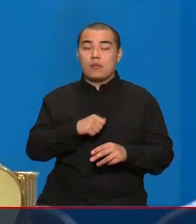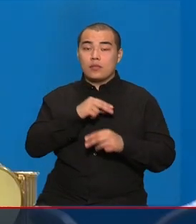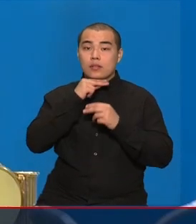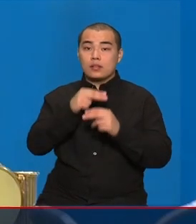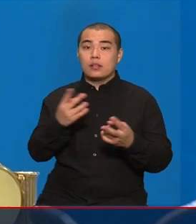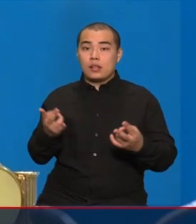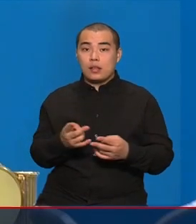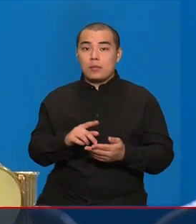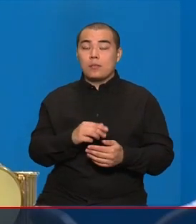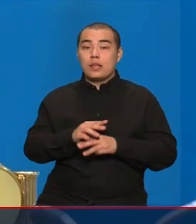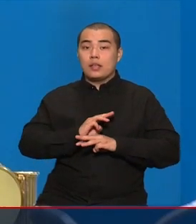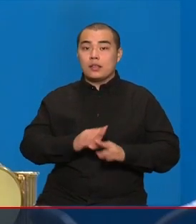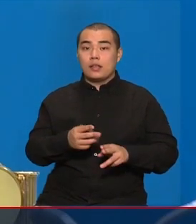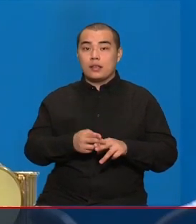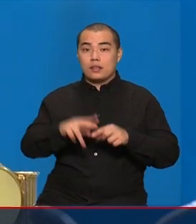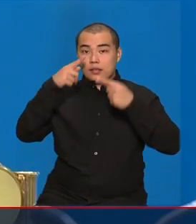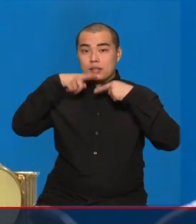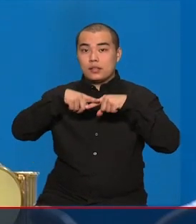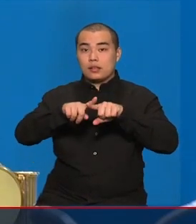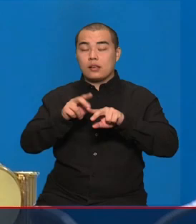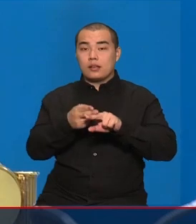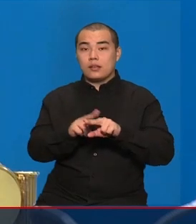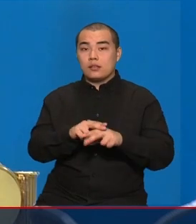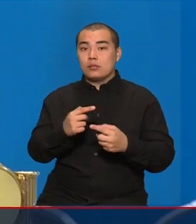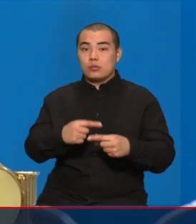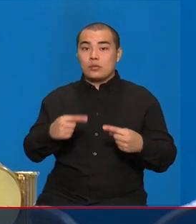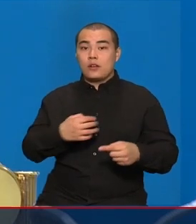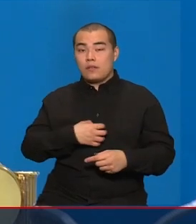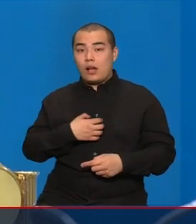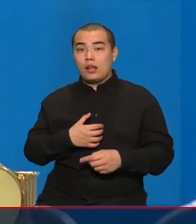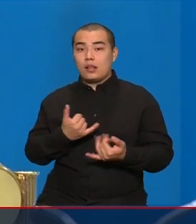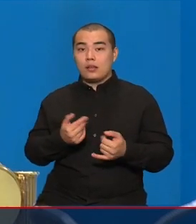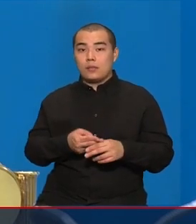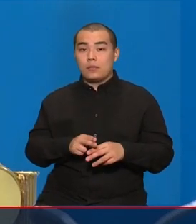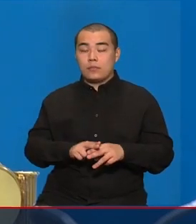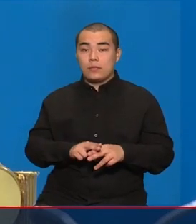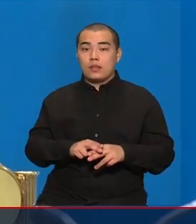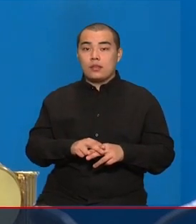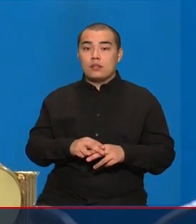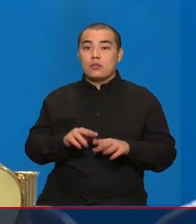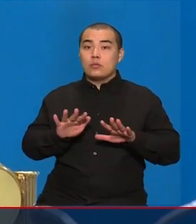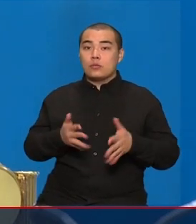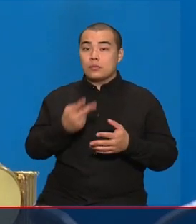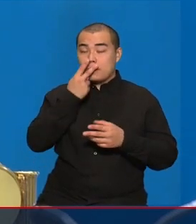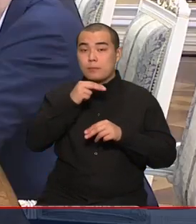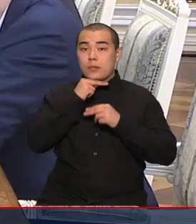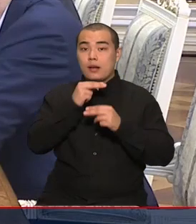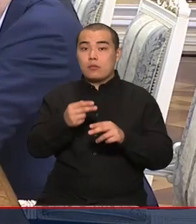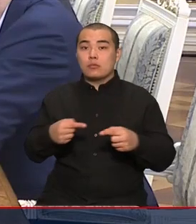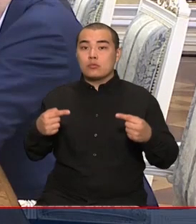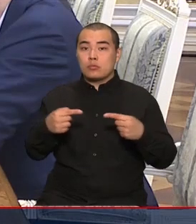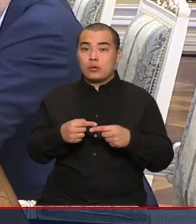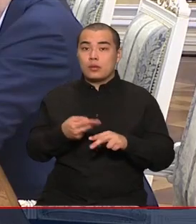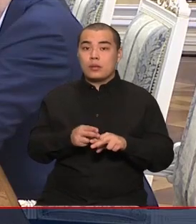керек. Министрлік гидротехникалық және басқа да маңызды нысандардың жағдайын тексеріп, шынайы